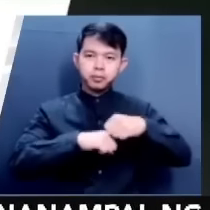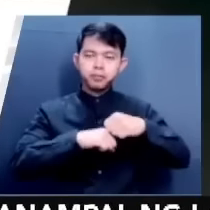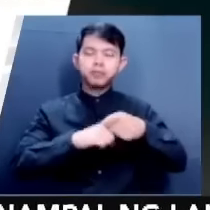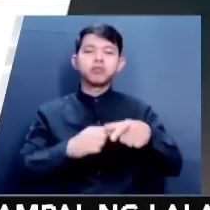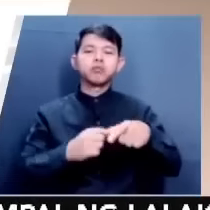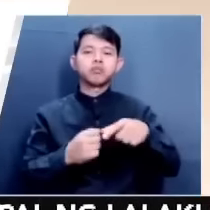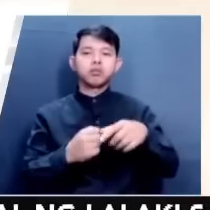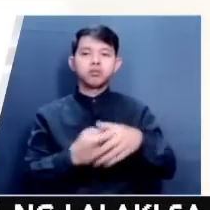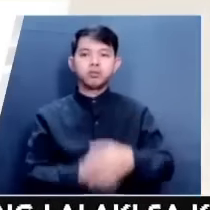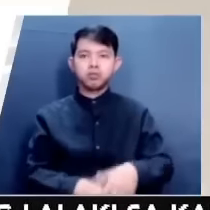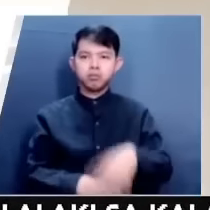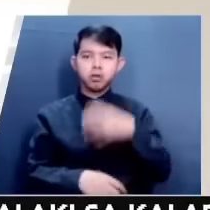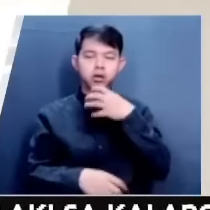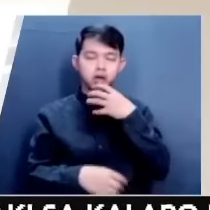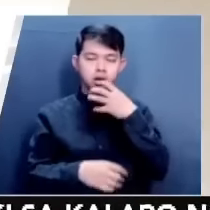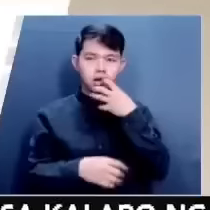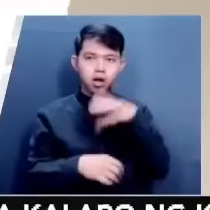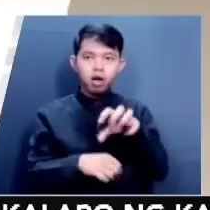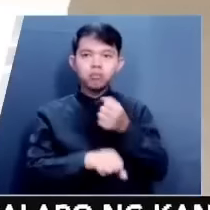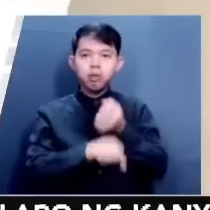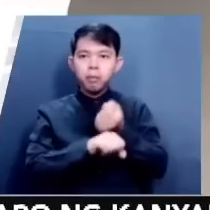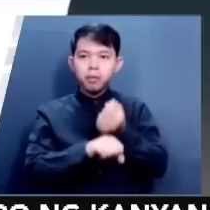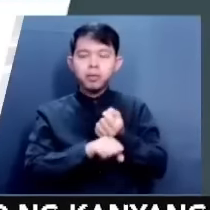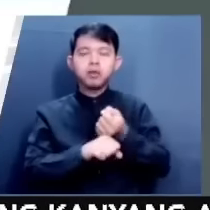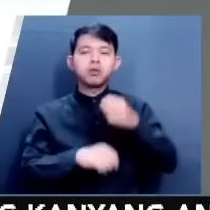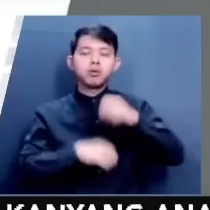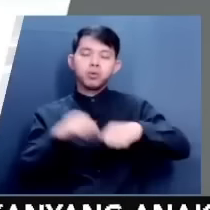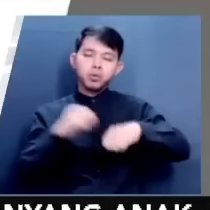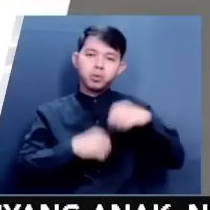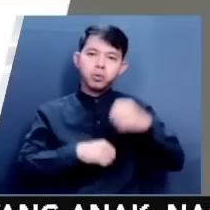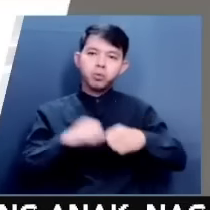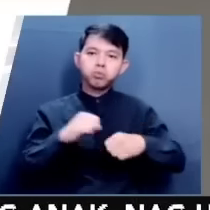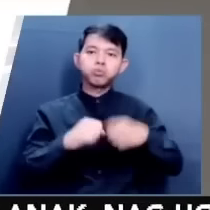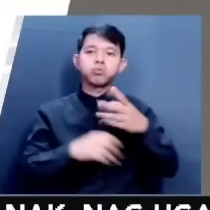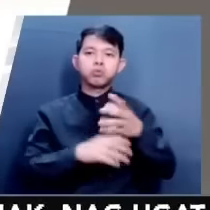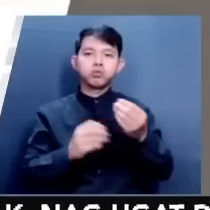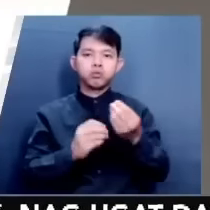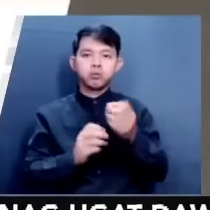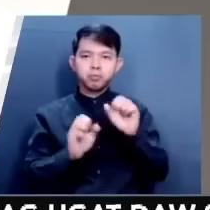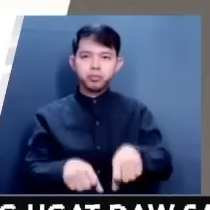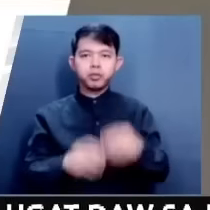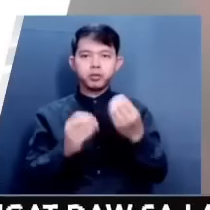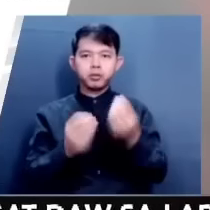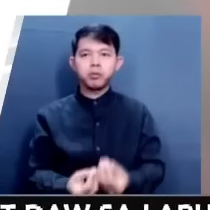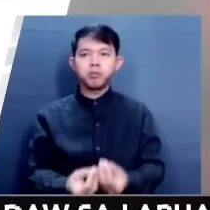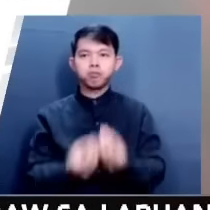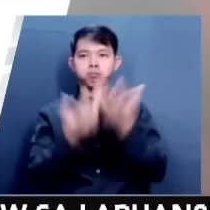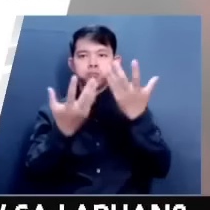hot materials could cause tang incandescence sa atin nga volcano.